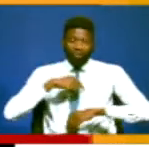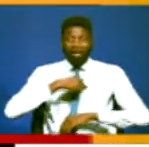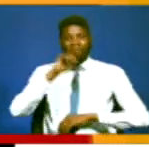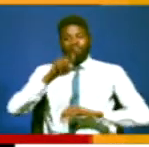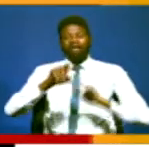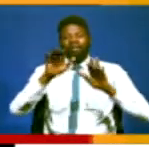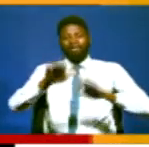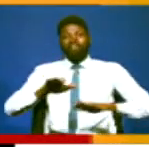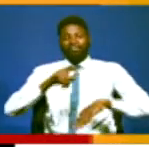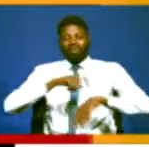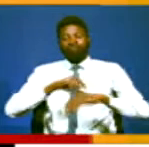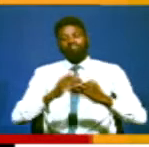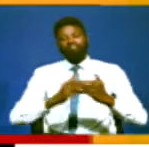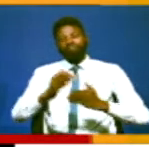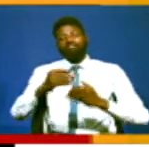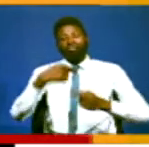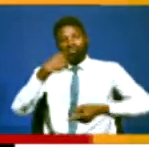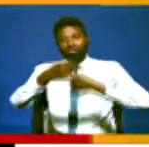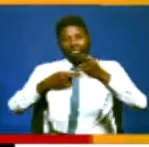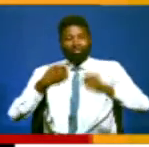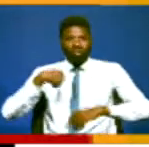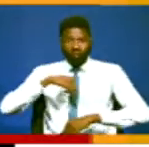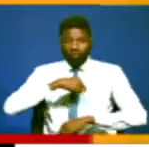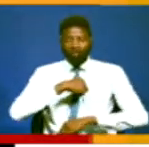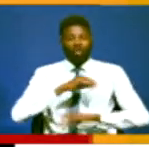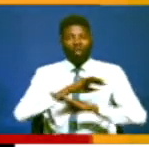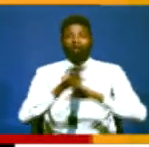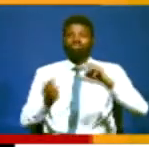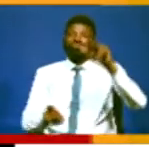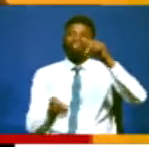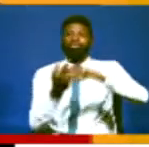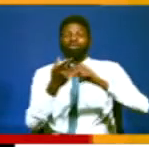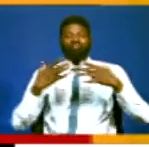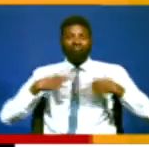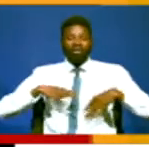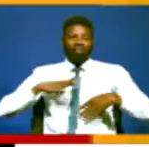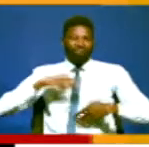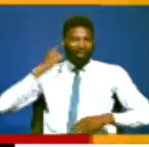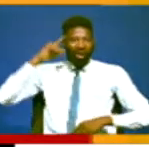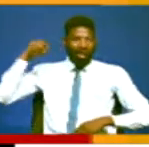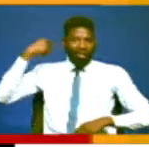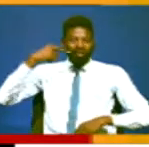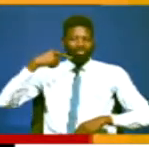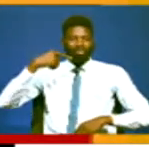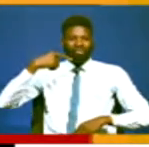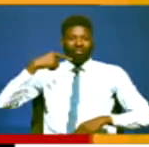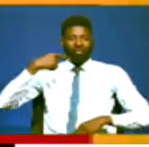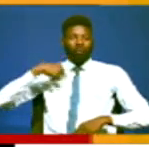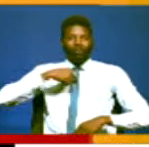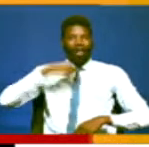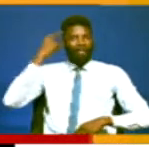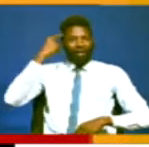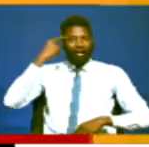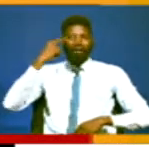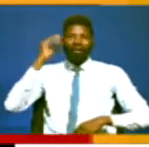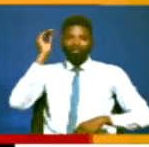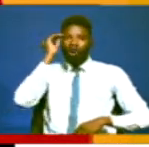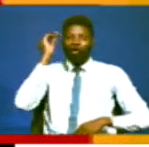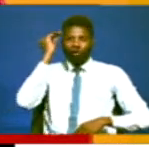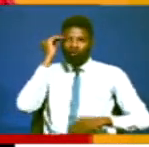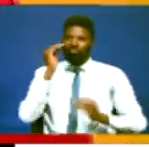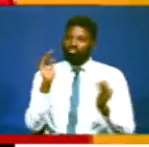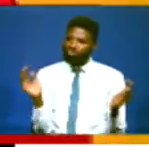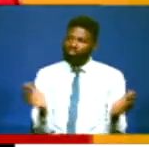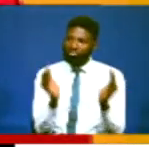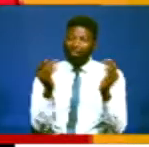tunaposonga mbele, tusije tukaunda mawazimu katika taifa tukishikilia kwamba tunaendelea kusukuma elimu, na elimu katika taifa lolote ni